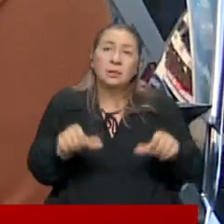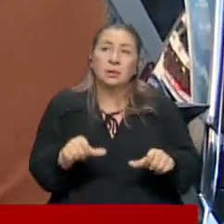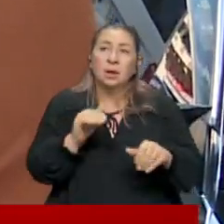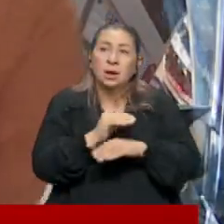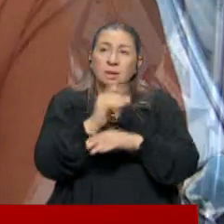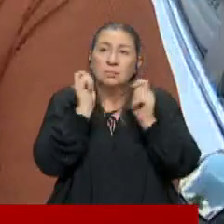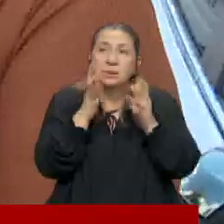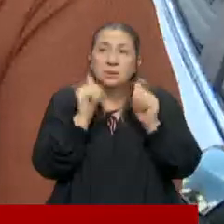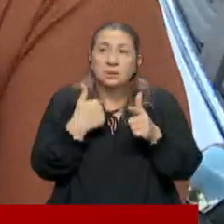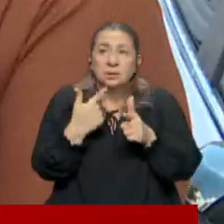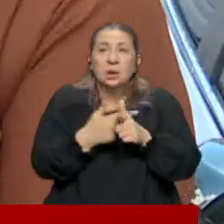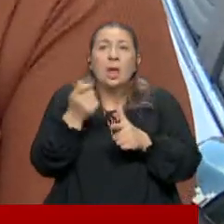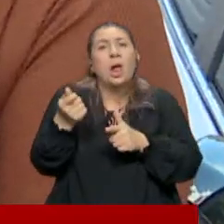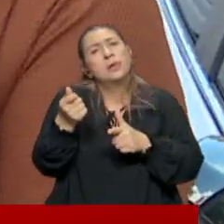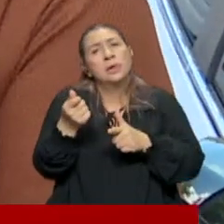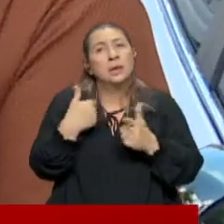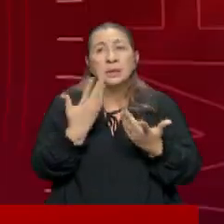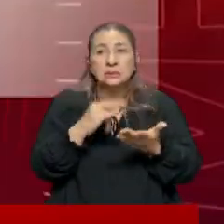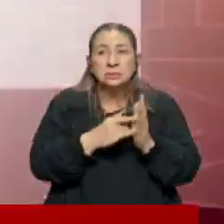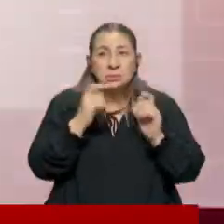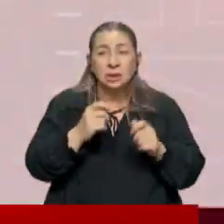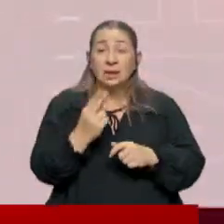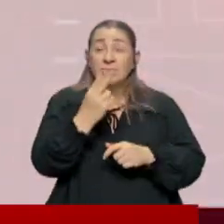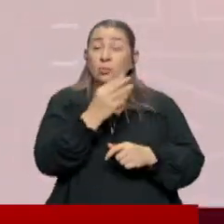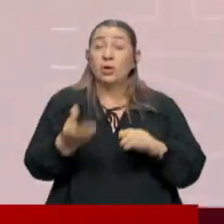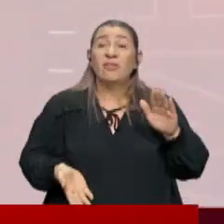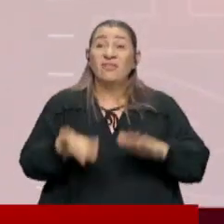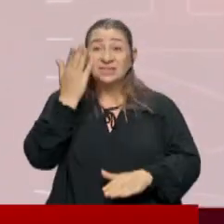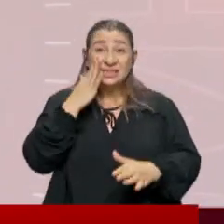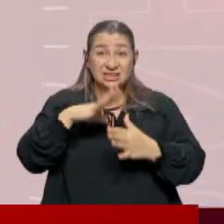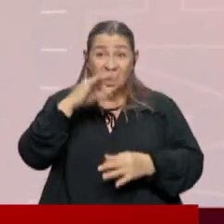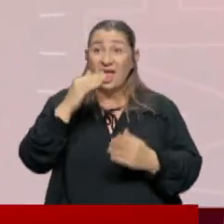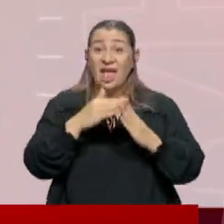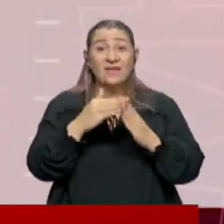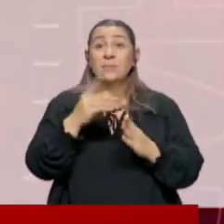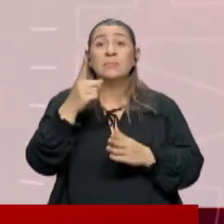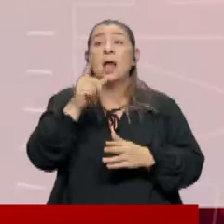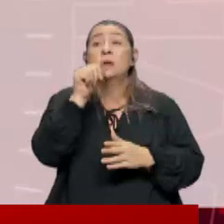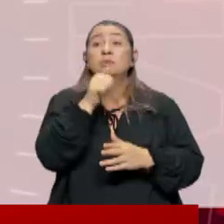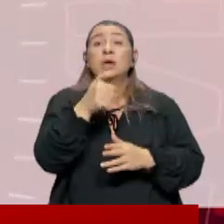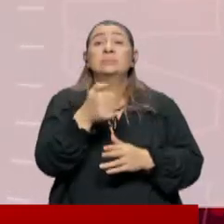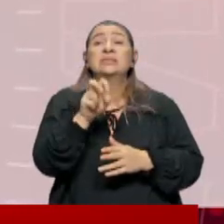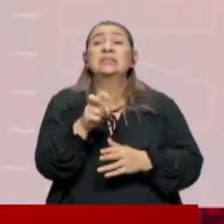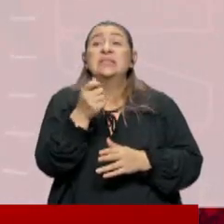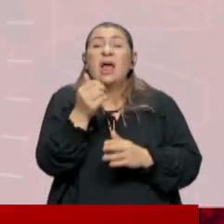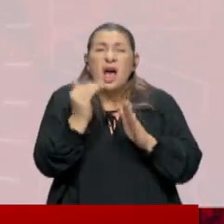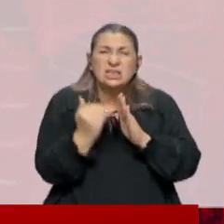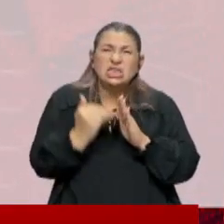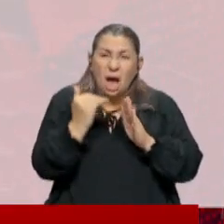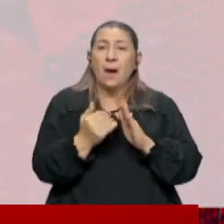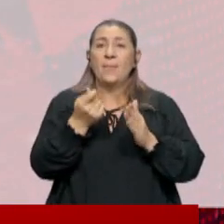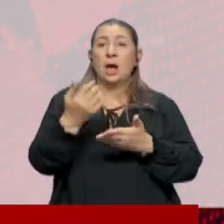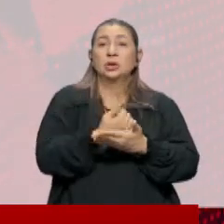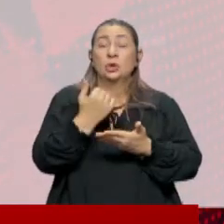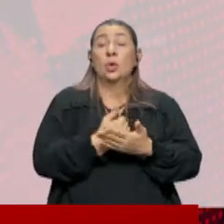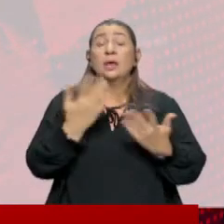hayat pahalılığından kiramızı ödeyemiyoruz. Nasıl geçinelim ki? 7 milyondan fazla kişinin hanesine aylık 1668 liranın altında para